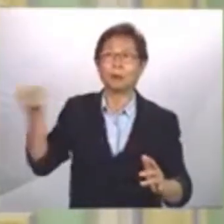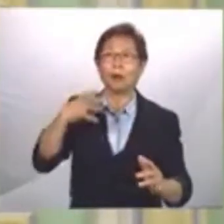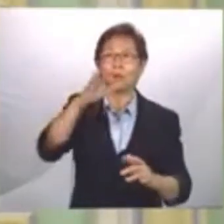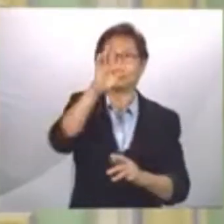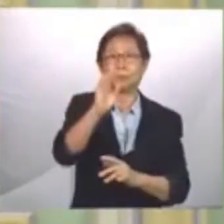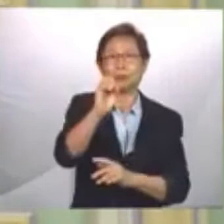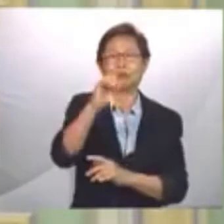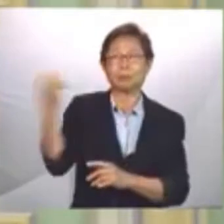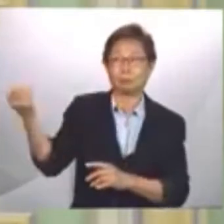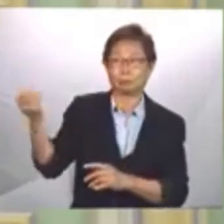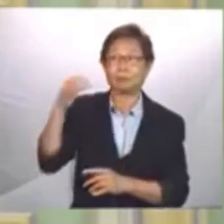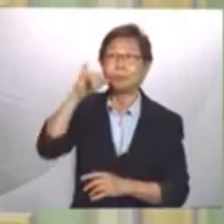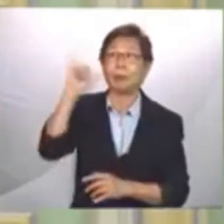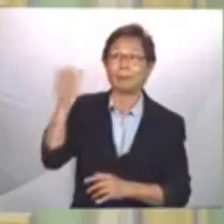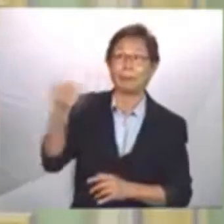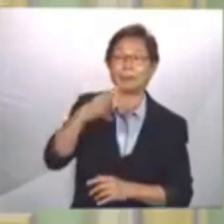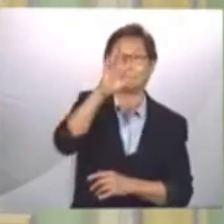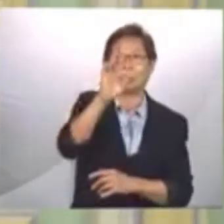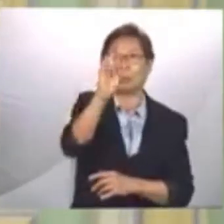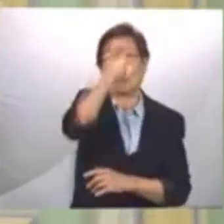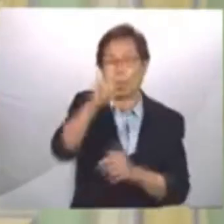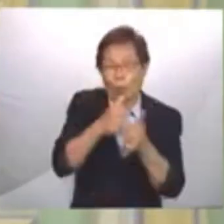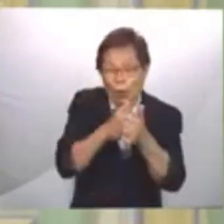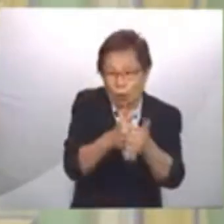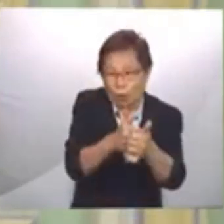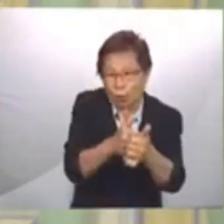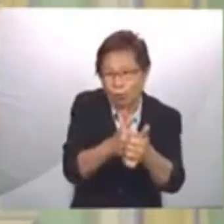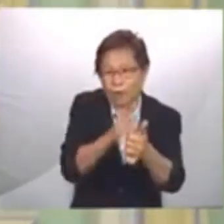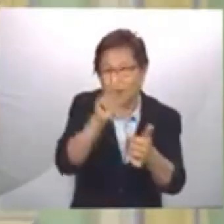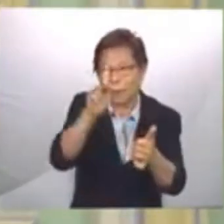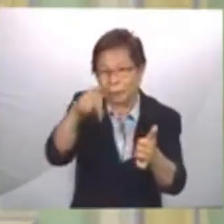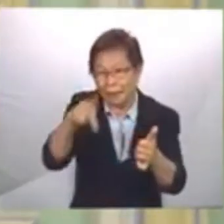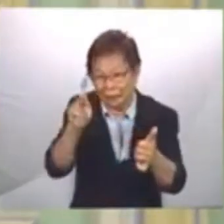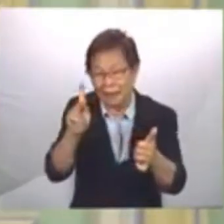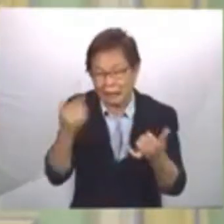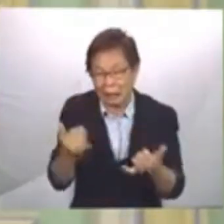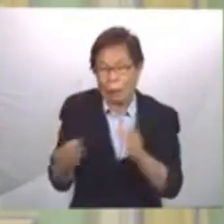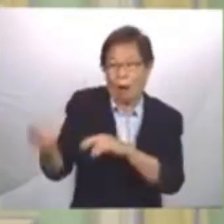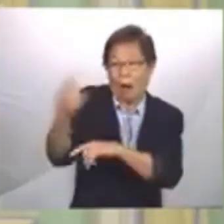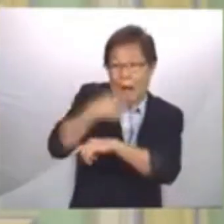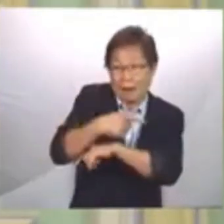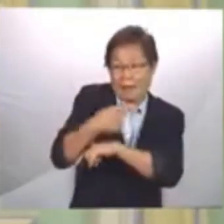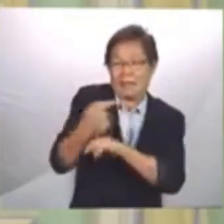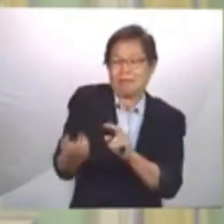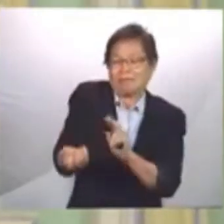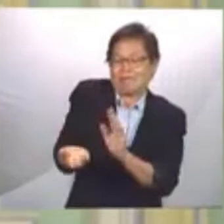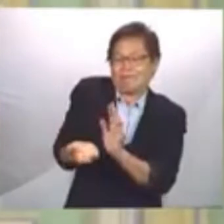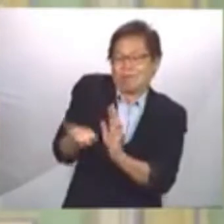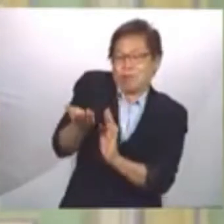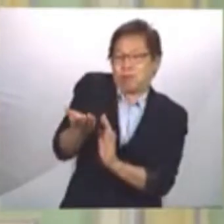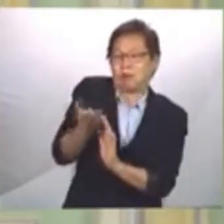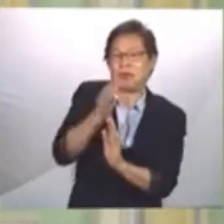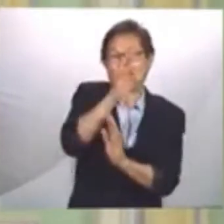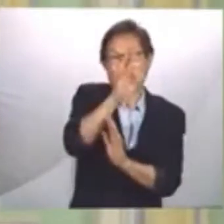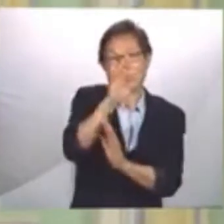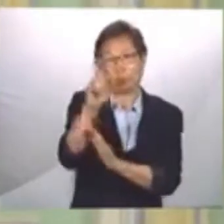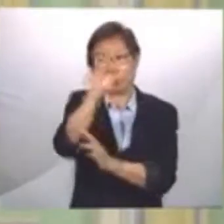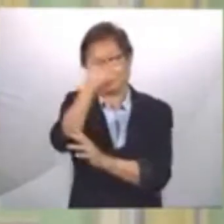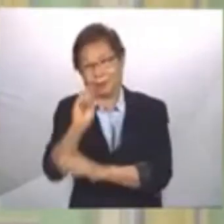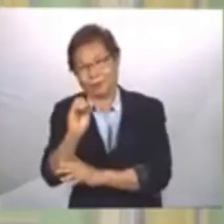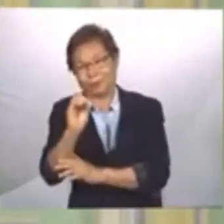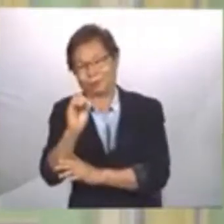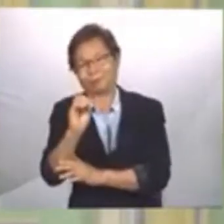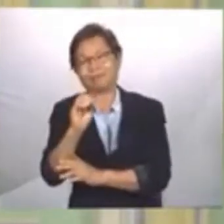90% pematuhan dan hari ini pematuhan meningkat kepada 2%, iaitu 92%.